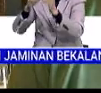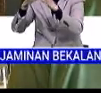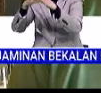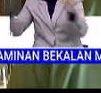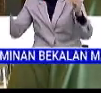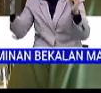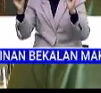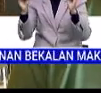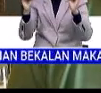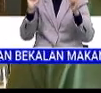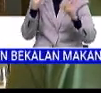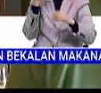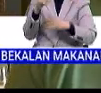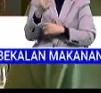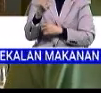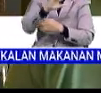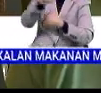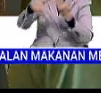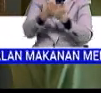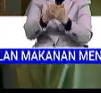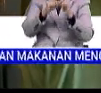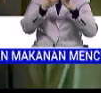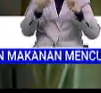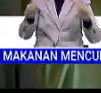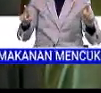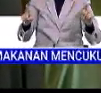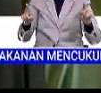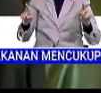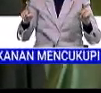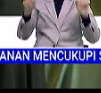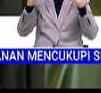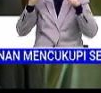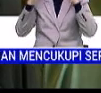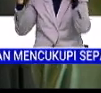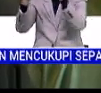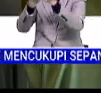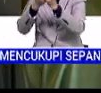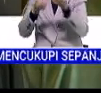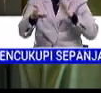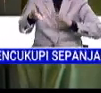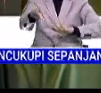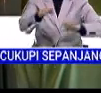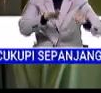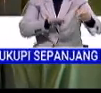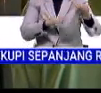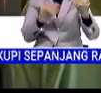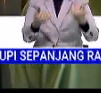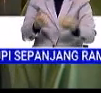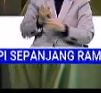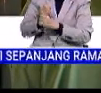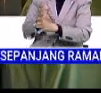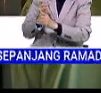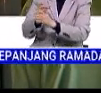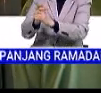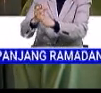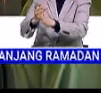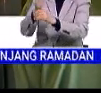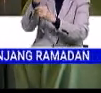masalah anak muda, tetapi sekurang-kurangnya Pertubuhan Silat Segayung berusaha